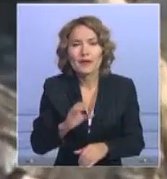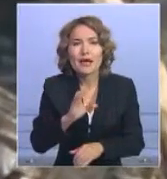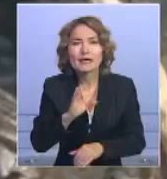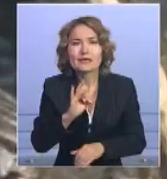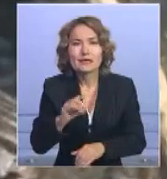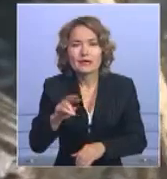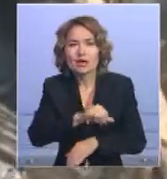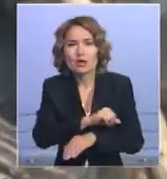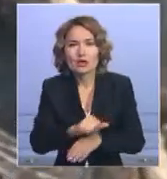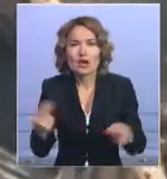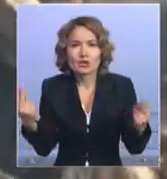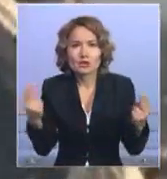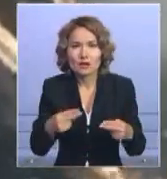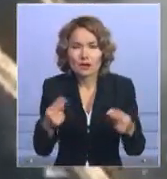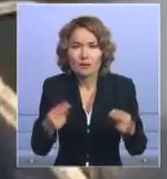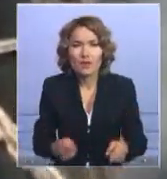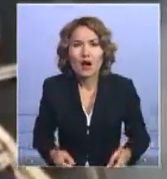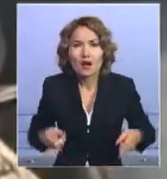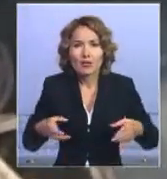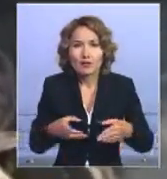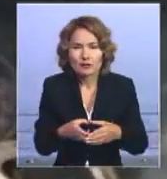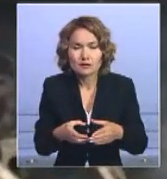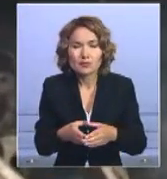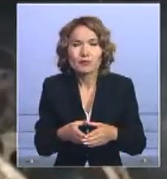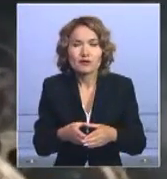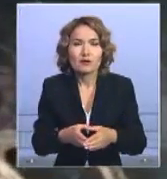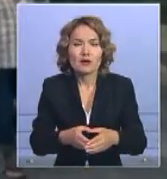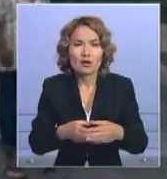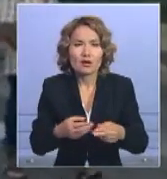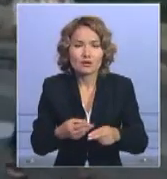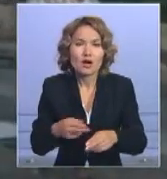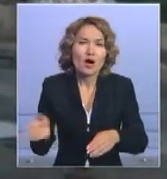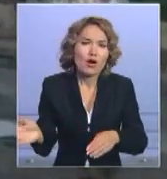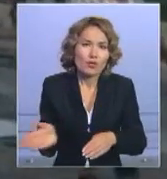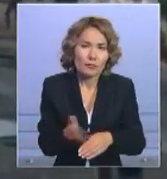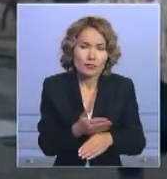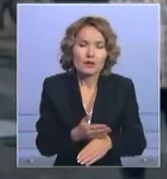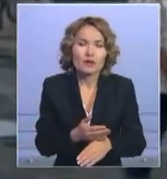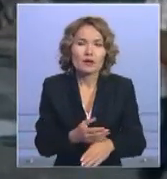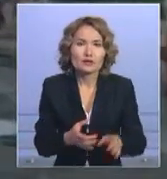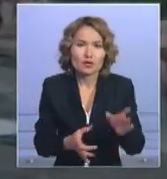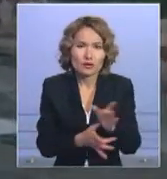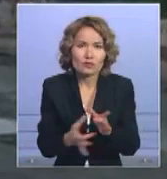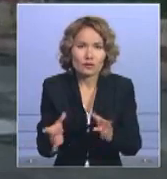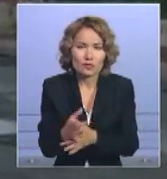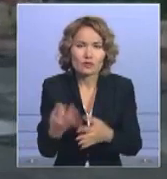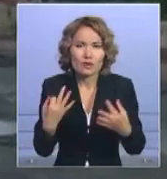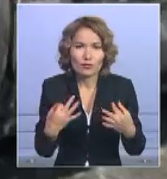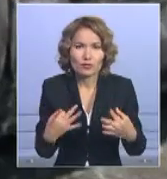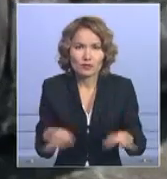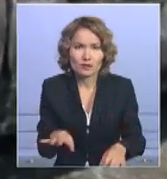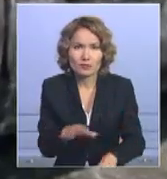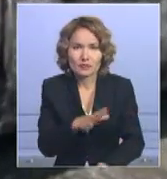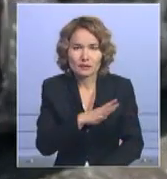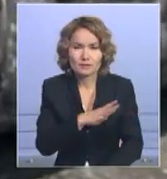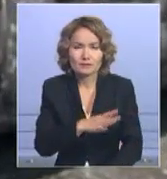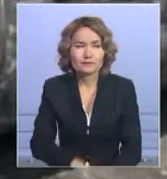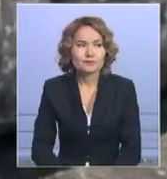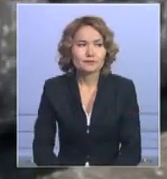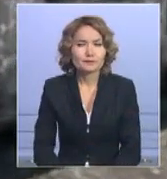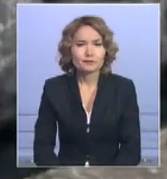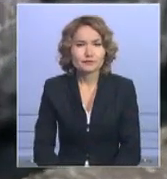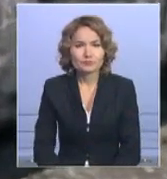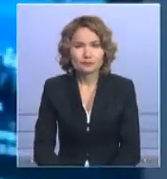ортақ шекарасының лаңкестерден азат етілгенін хабарлады. Енді нысанаға алынған Ракка қаласының лаңкестер біздің астанамыз деп